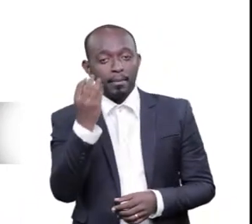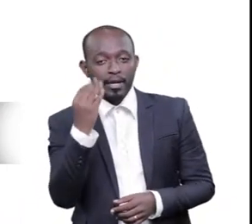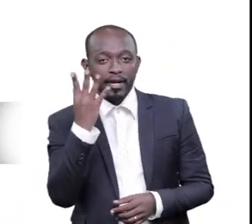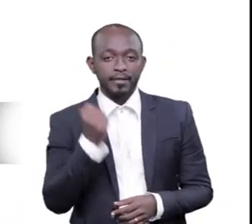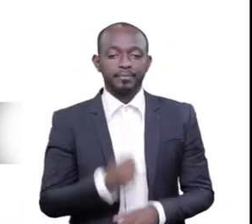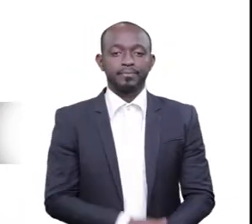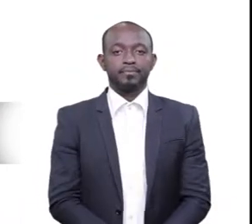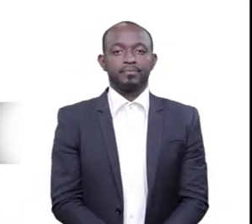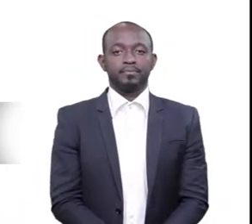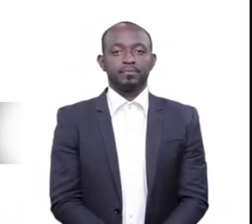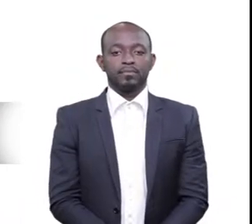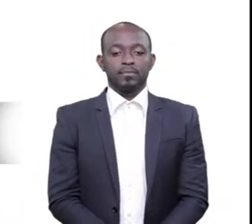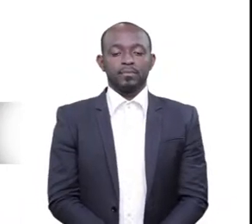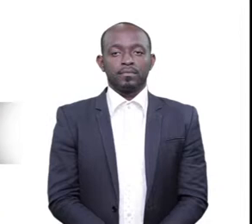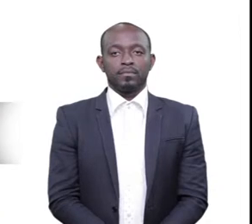bahise